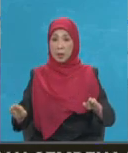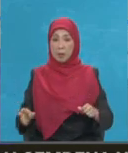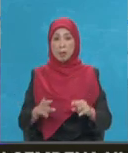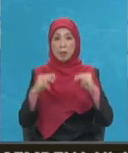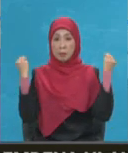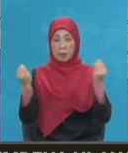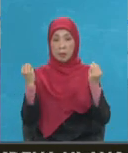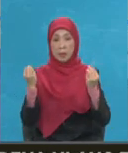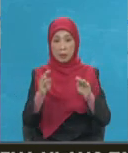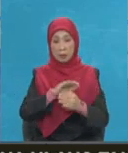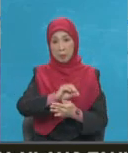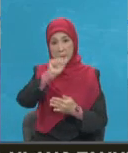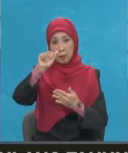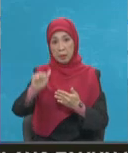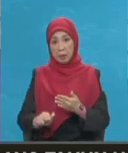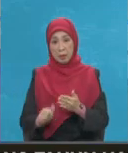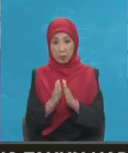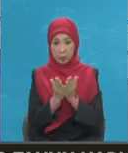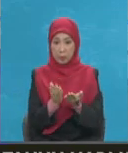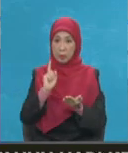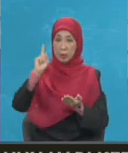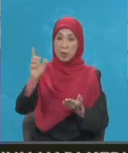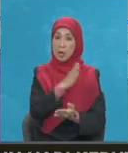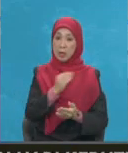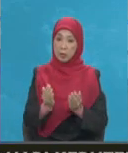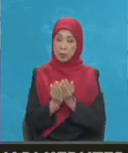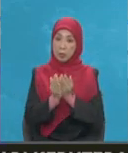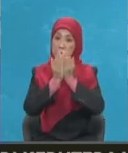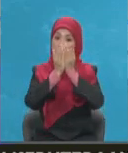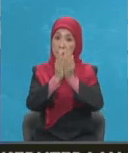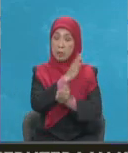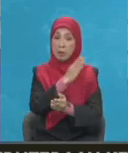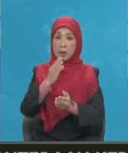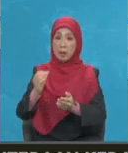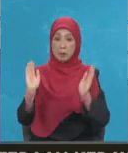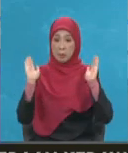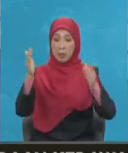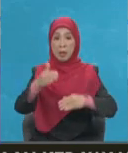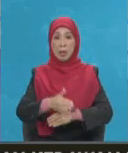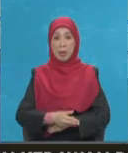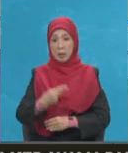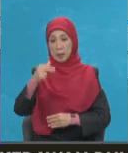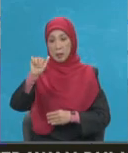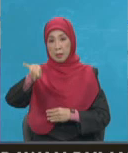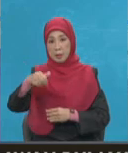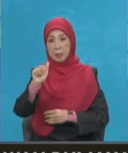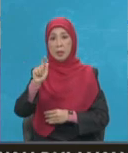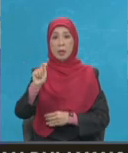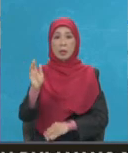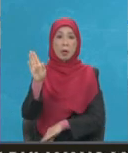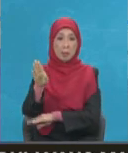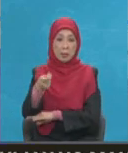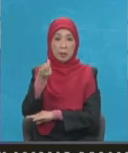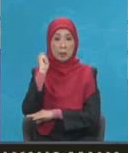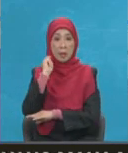Al-Quran kali ketiga. Majlis diselajurkan dengan doa kesyukuran dan solat sunat hajat petang tadi di Ibu